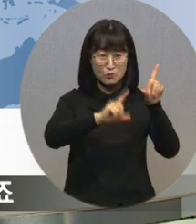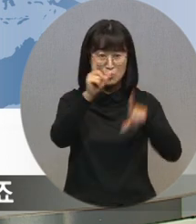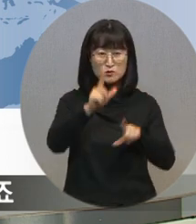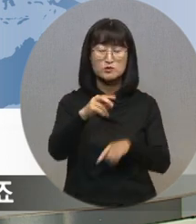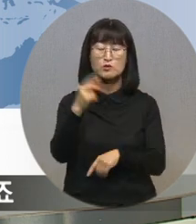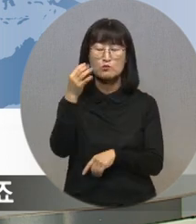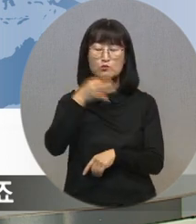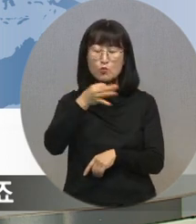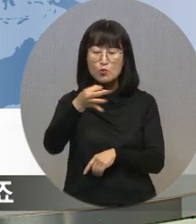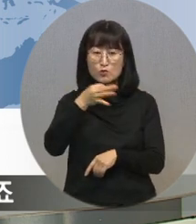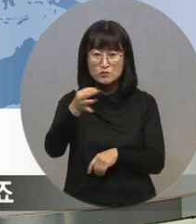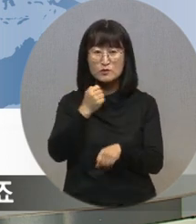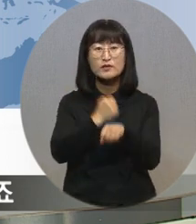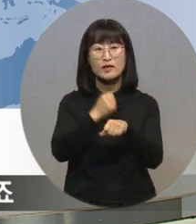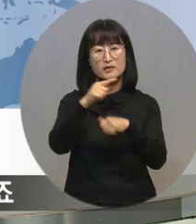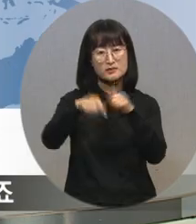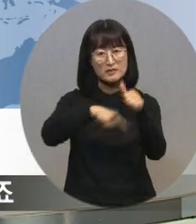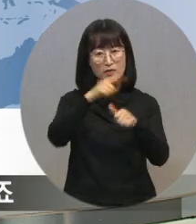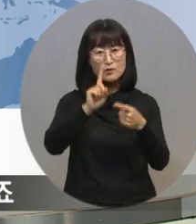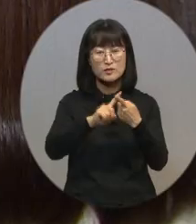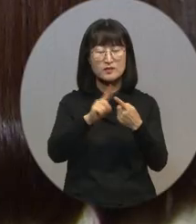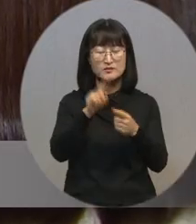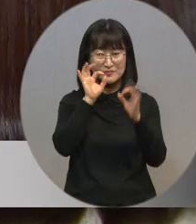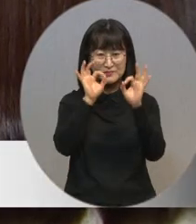세계 함께 만나보시죠.